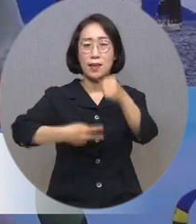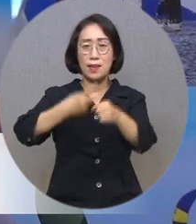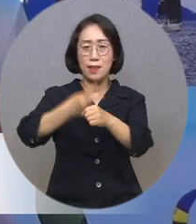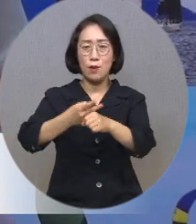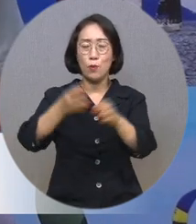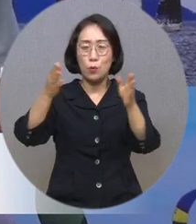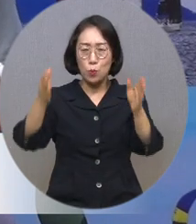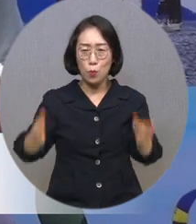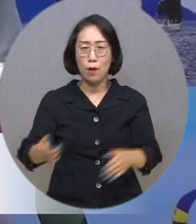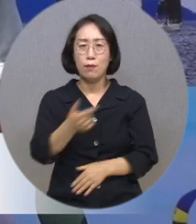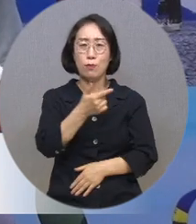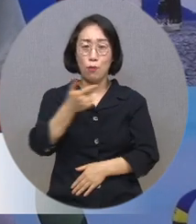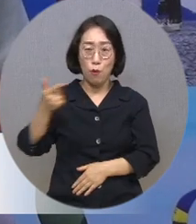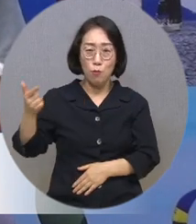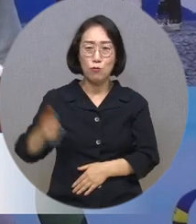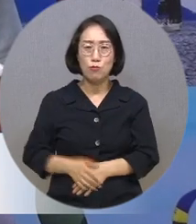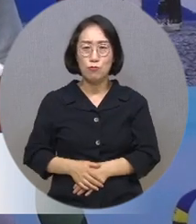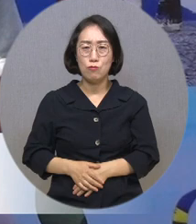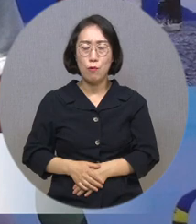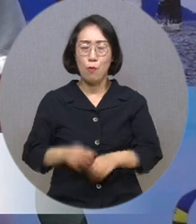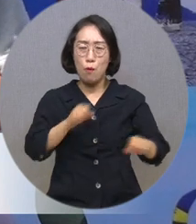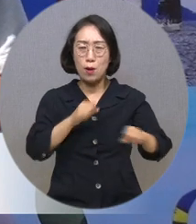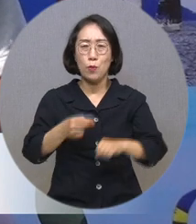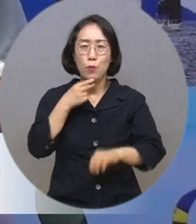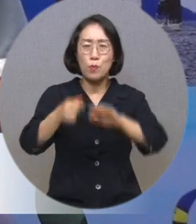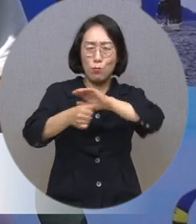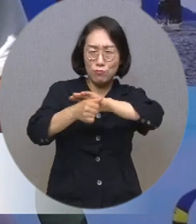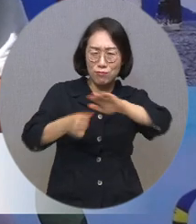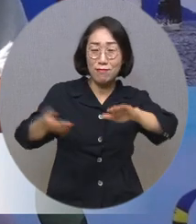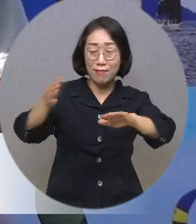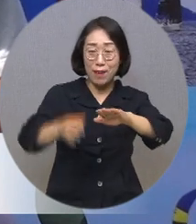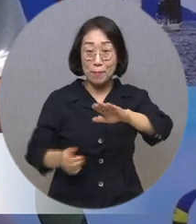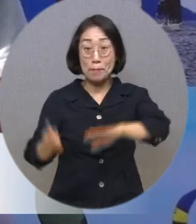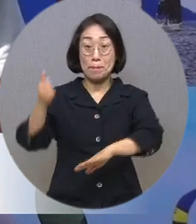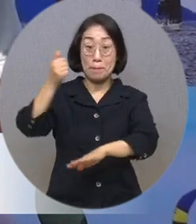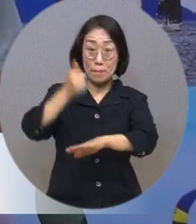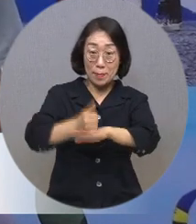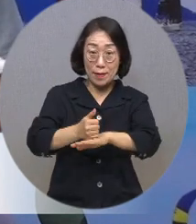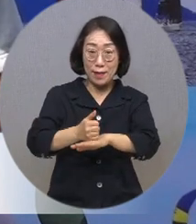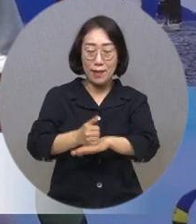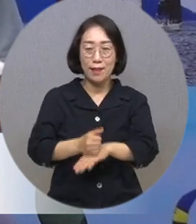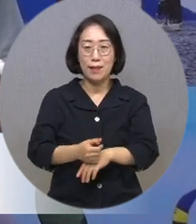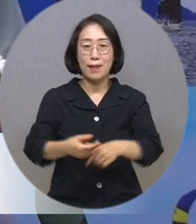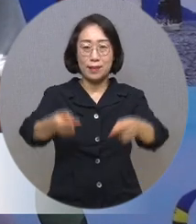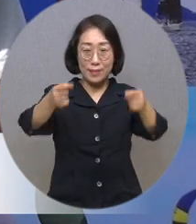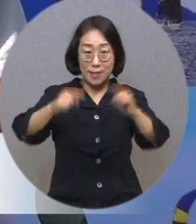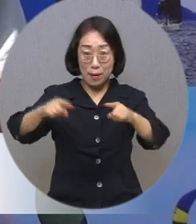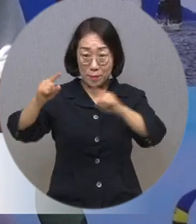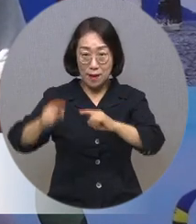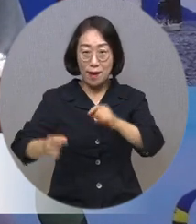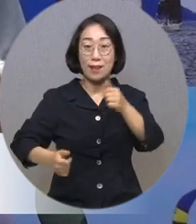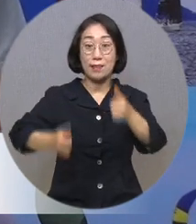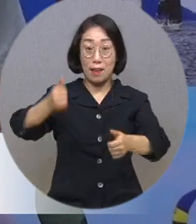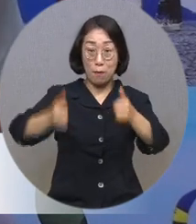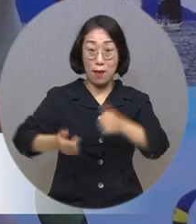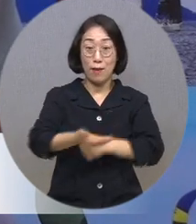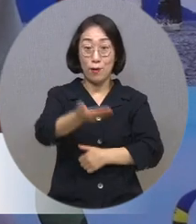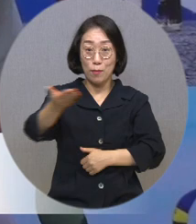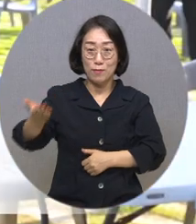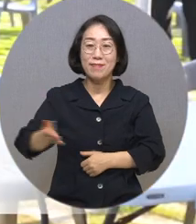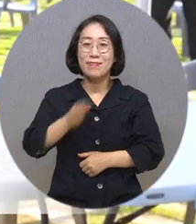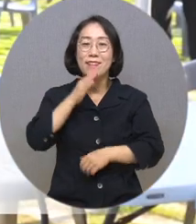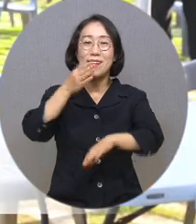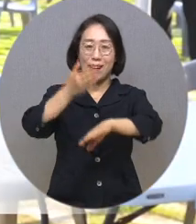동안 너무 이렇게 우리가 음지에 계셨는데 이제 양지에 나오셔서 요트 대회 참가해 주셔서 매우 감사하게